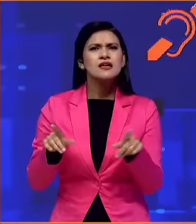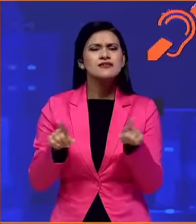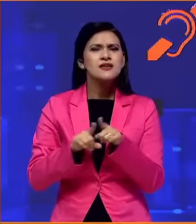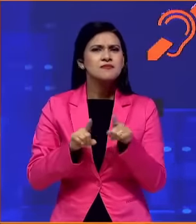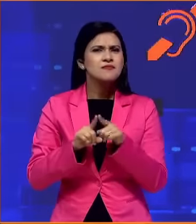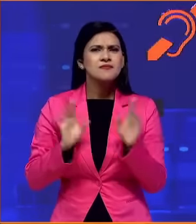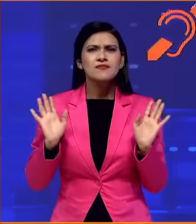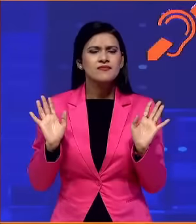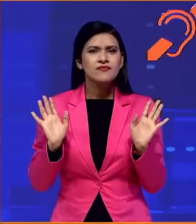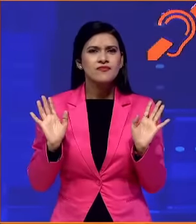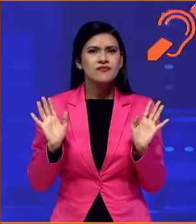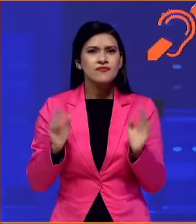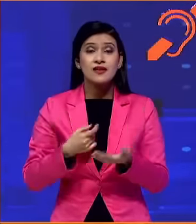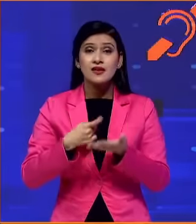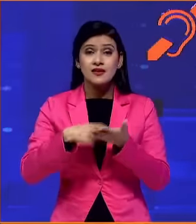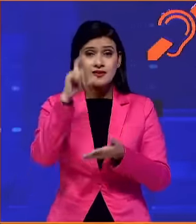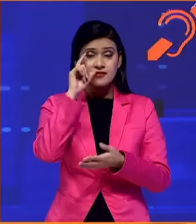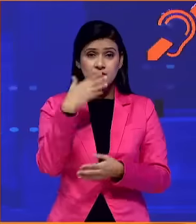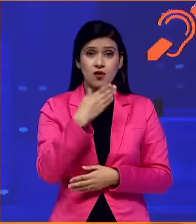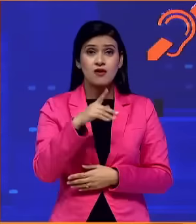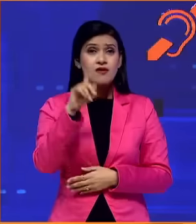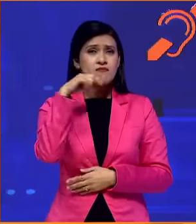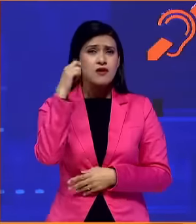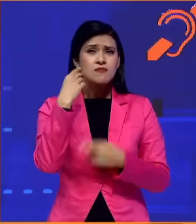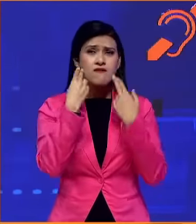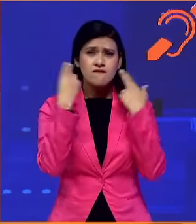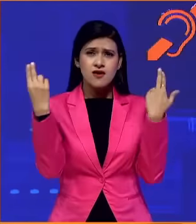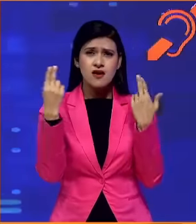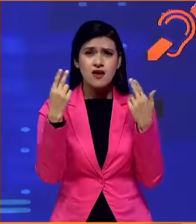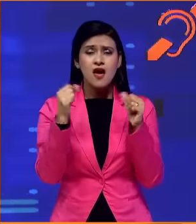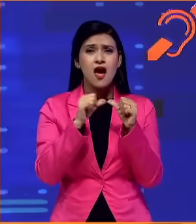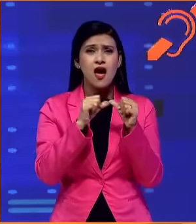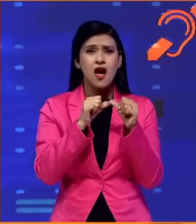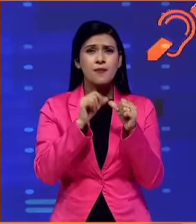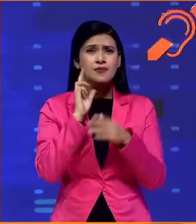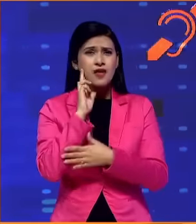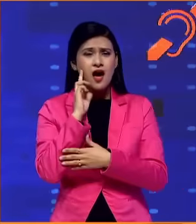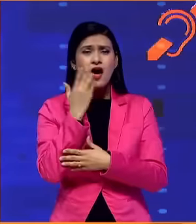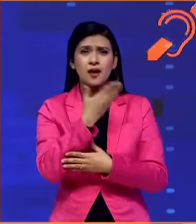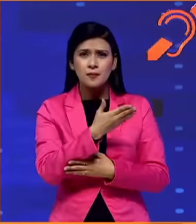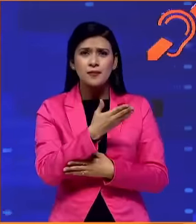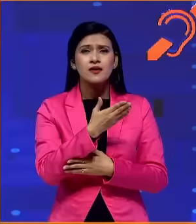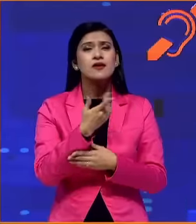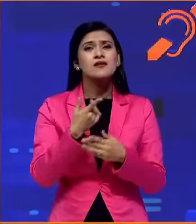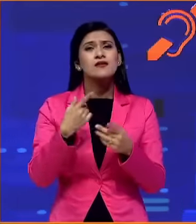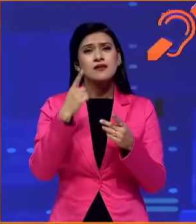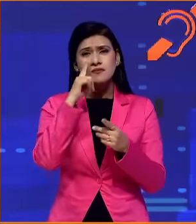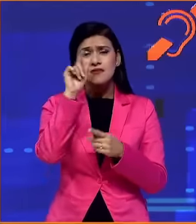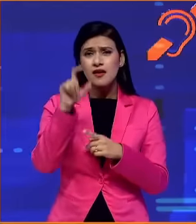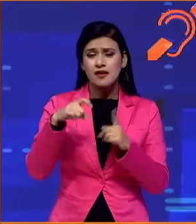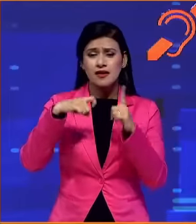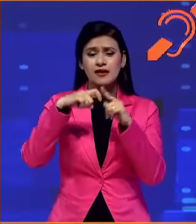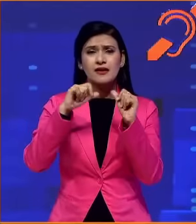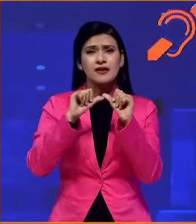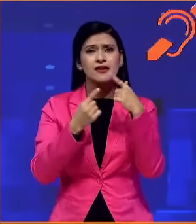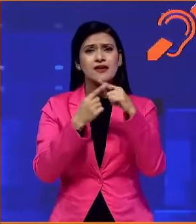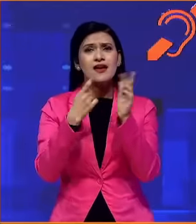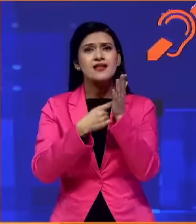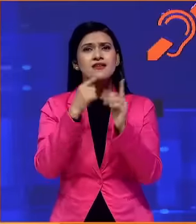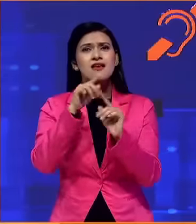अबमुझेबताइए,सुपरस्टाररजनीकांत वहांगएथे,अमिताभबच्चनगएथे,आलिया भट्टगईथीं,कैटरीनाकैफगईथीं।क्यायह